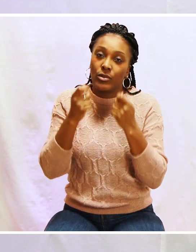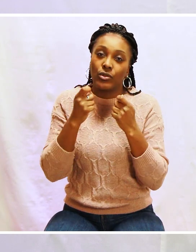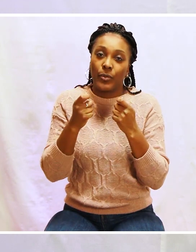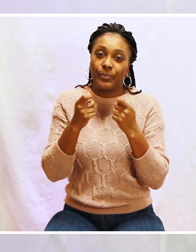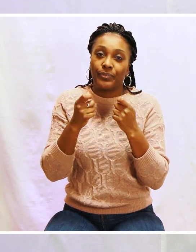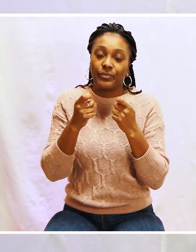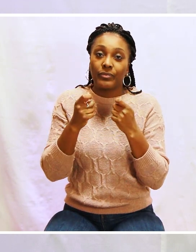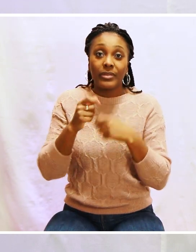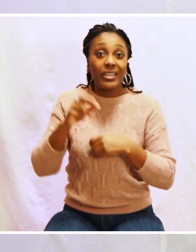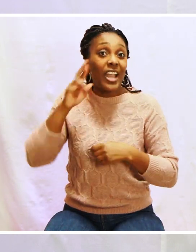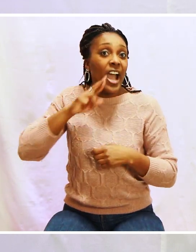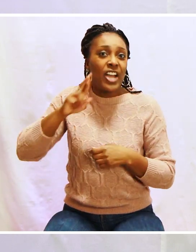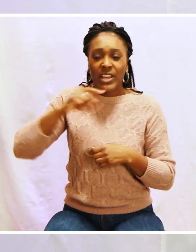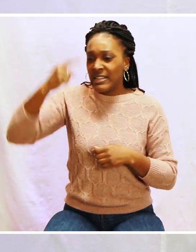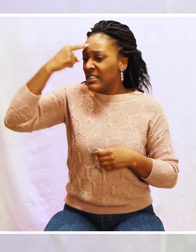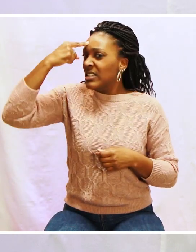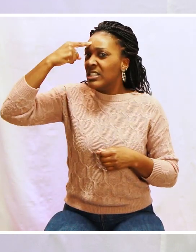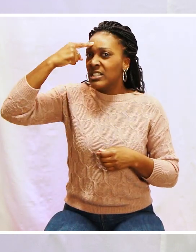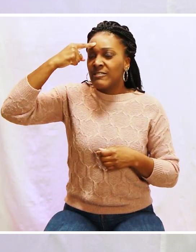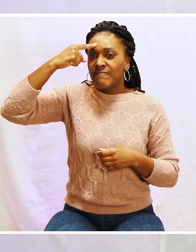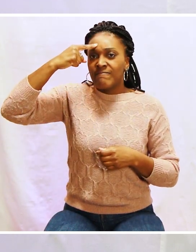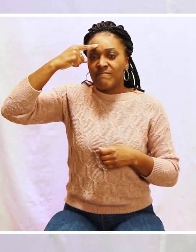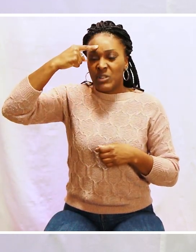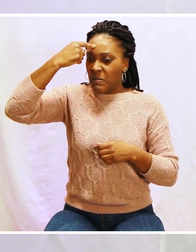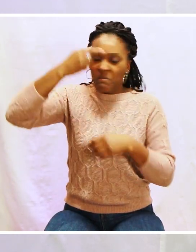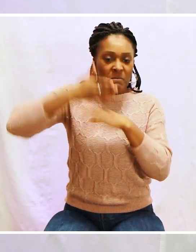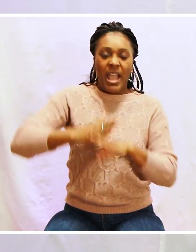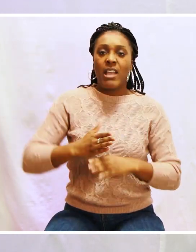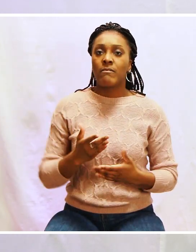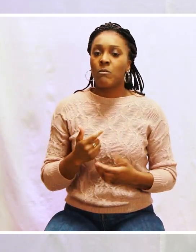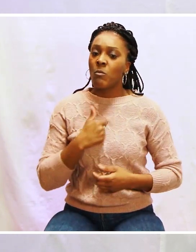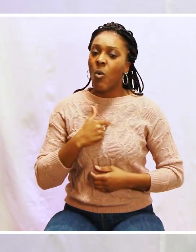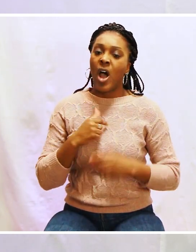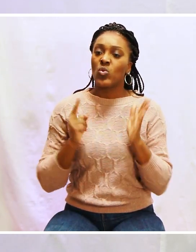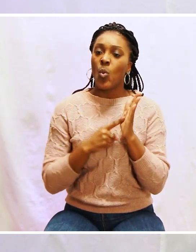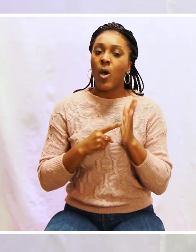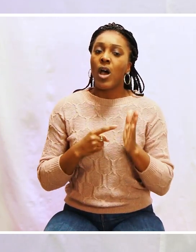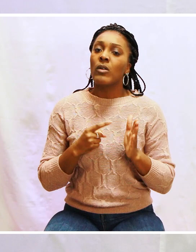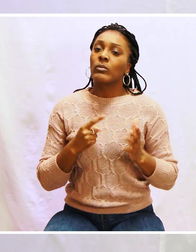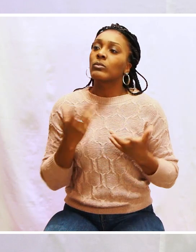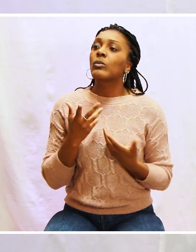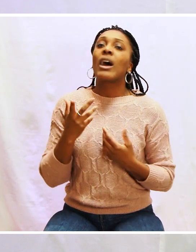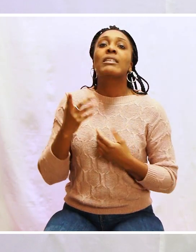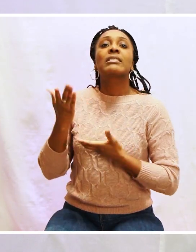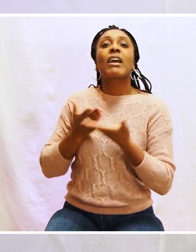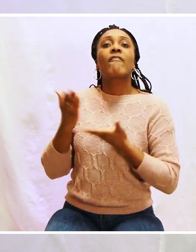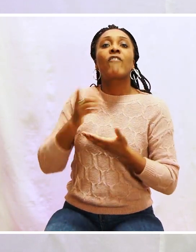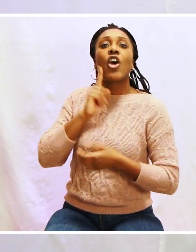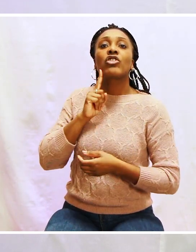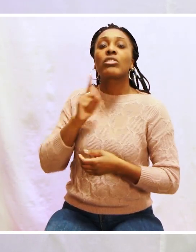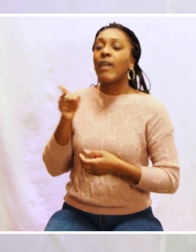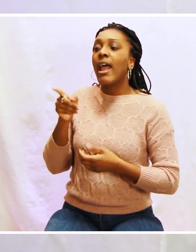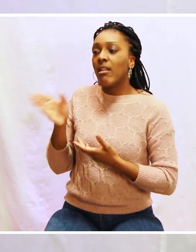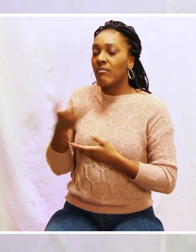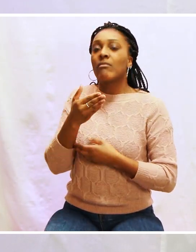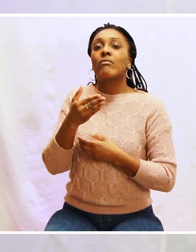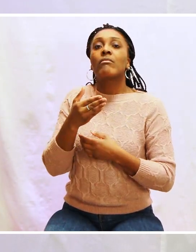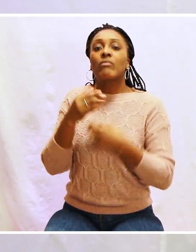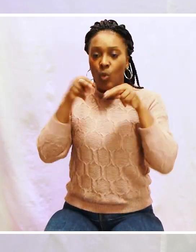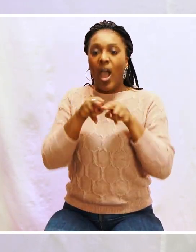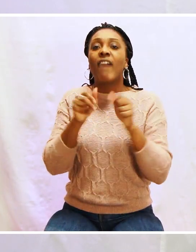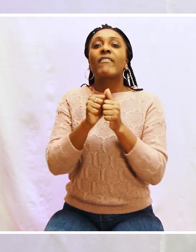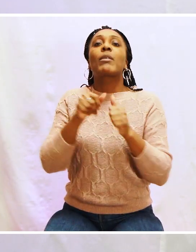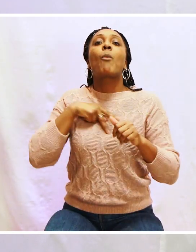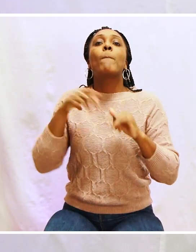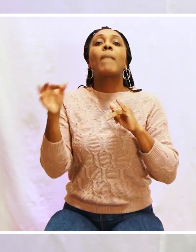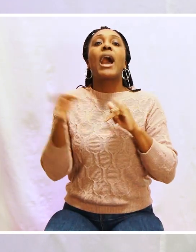coup, dans sa tête, elle se dit, bon, il y a un droit, je peux prendre une servante, puis la donner à mon mari, et puis